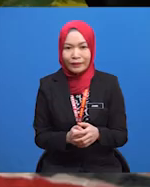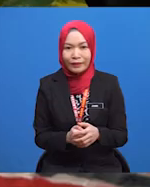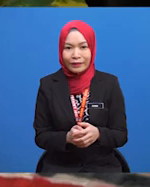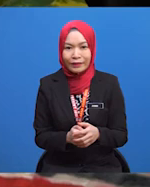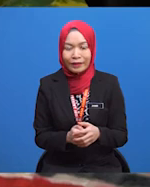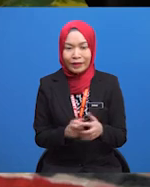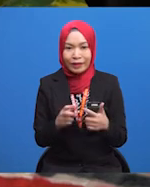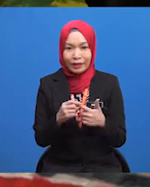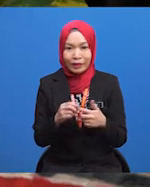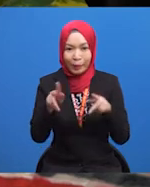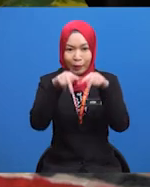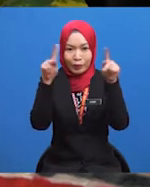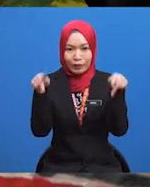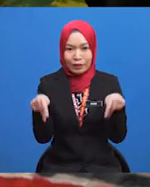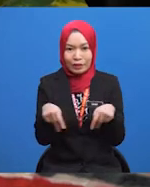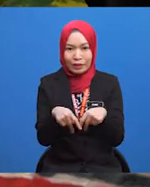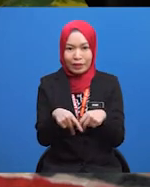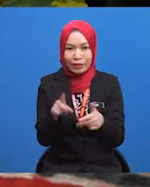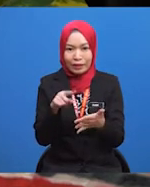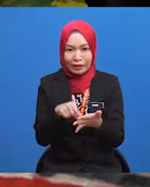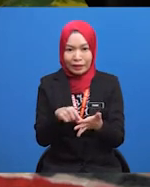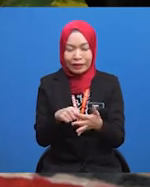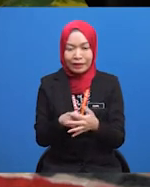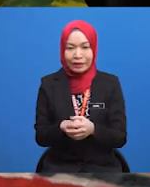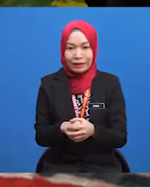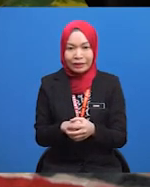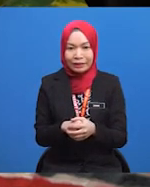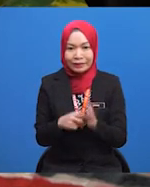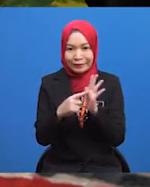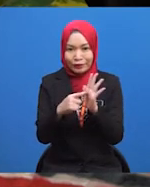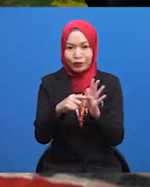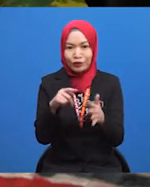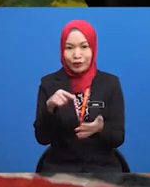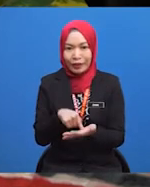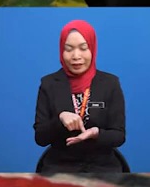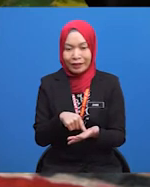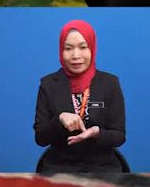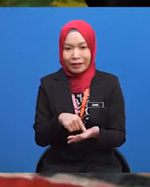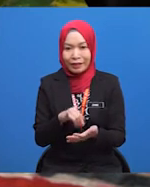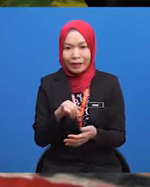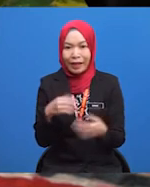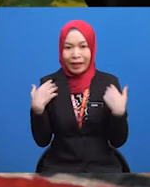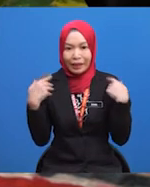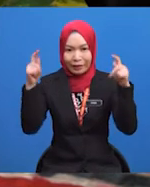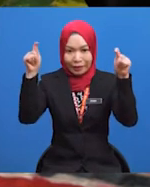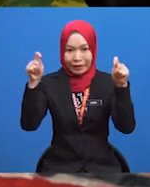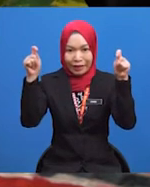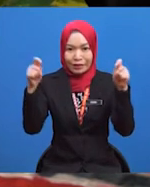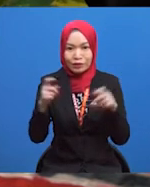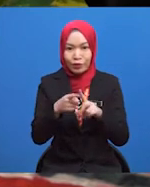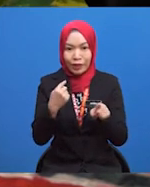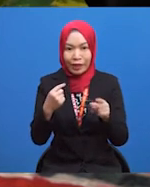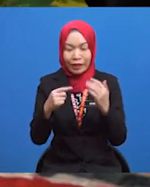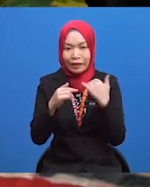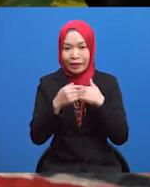Kedua-dua poster yang ditunjukkan itu tadi telah ditentukan temanya dari awal sebelum